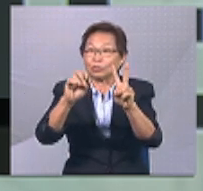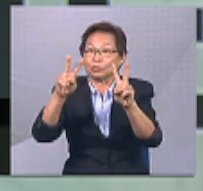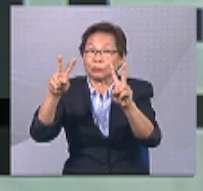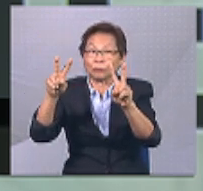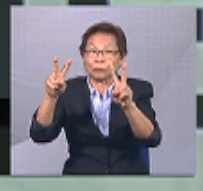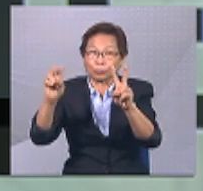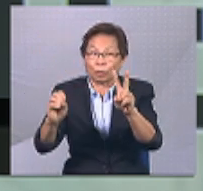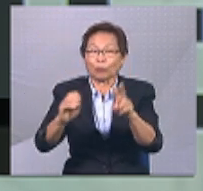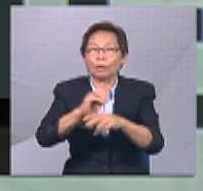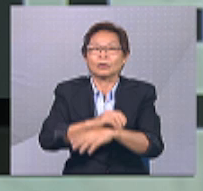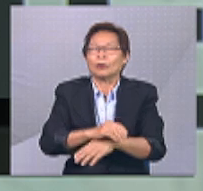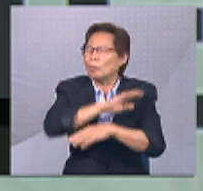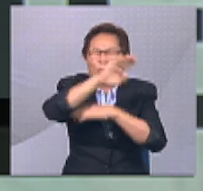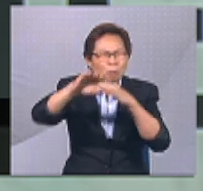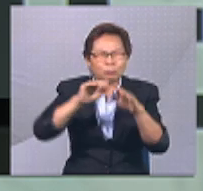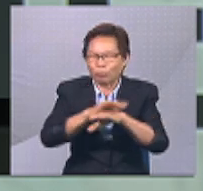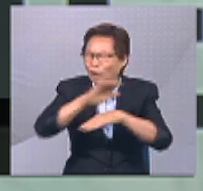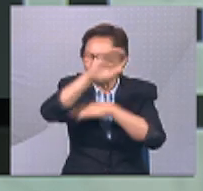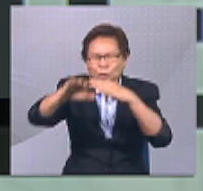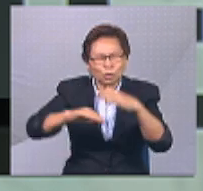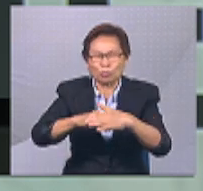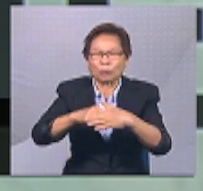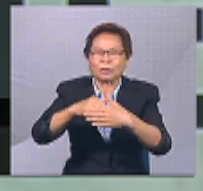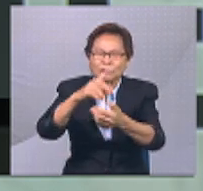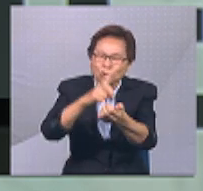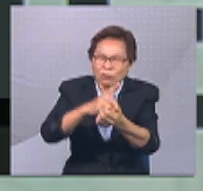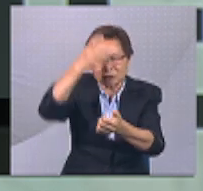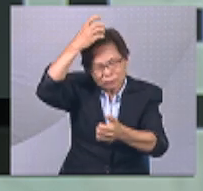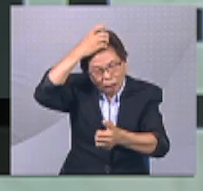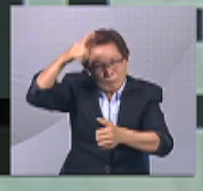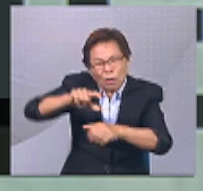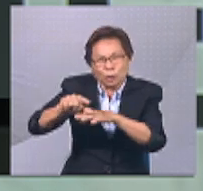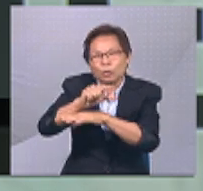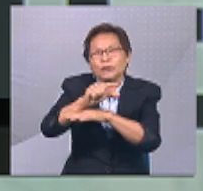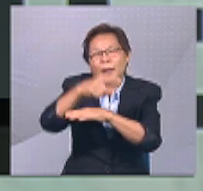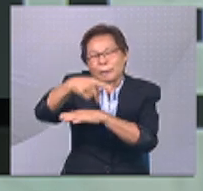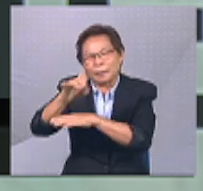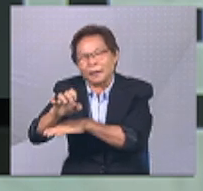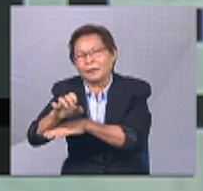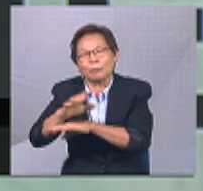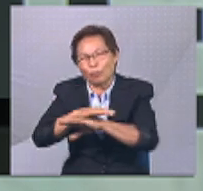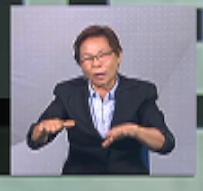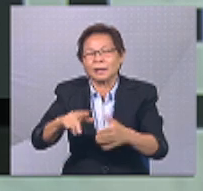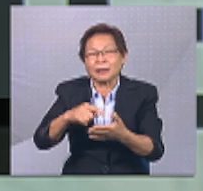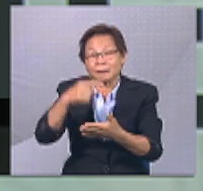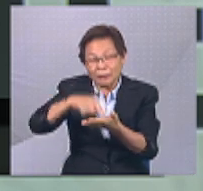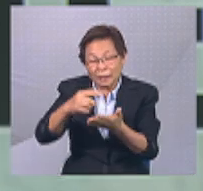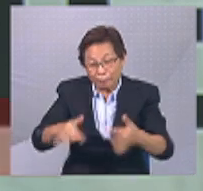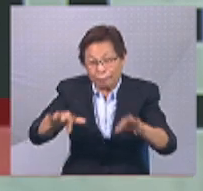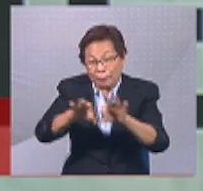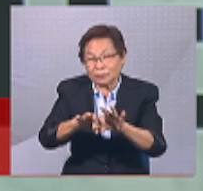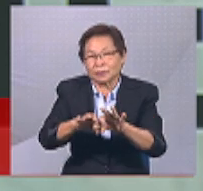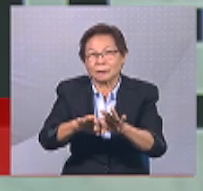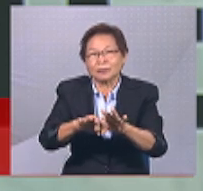kesihatan perlu memakai kesemua jenis PPE pada masa mereka bertugas. Ini amat penting bagi memastikan kadar dan